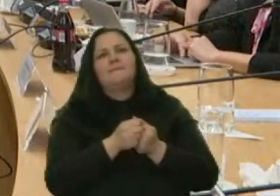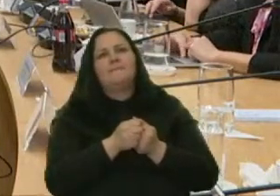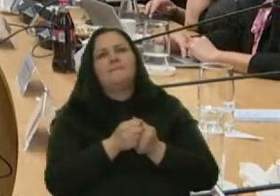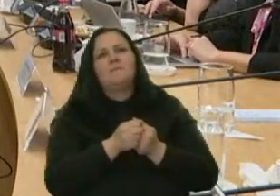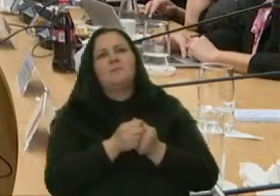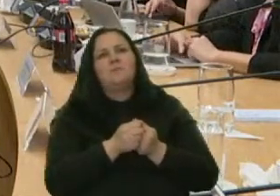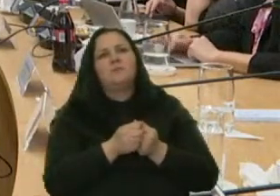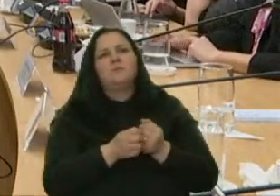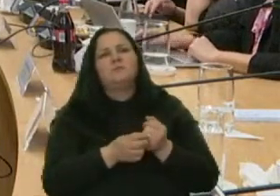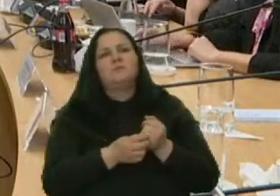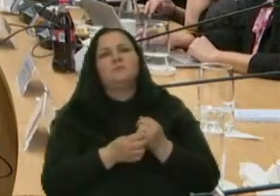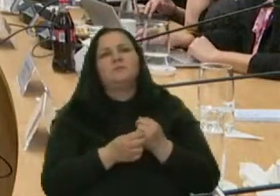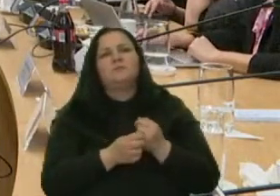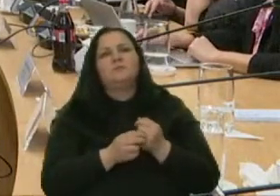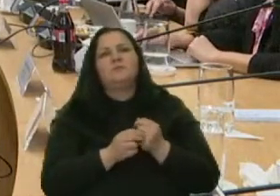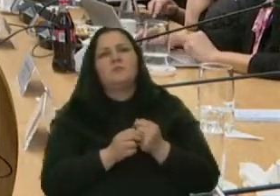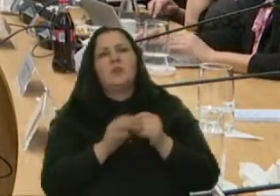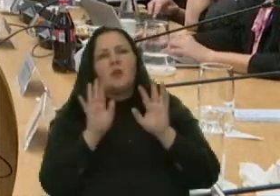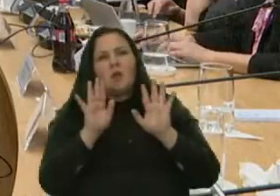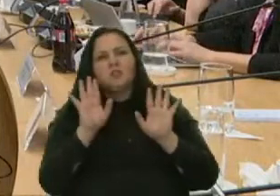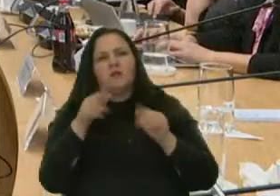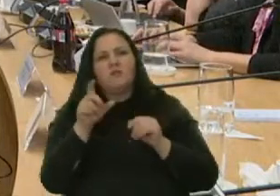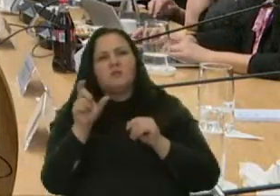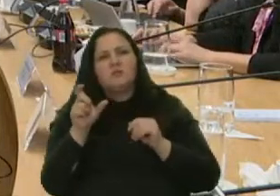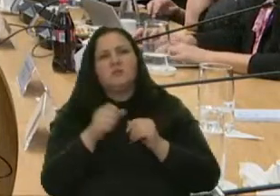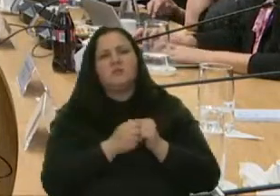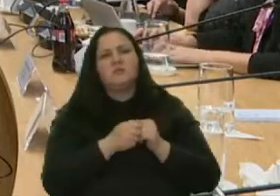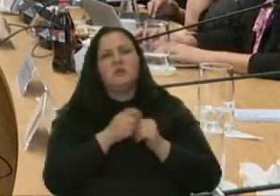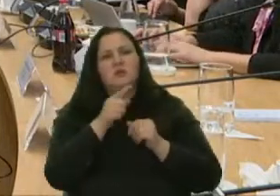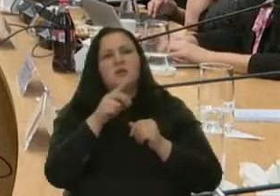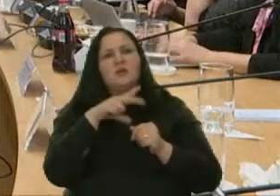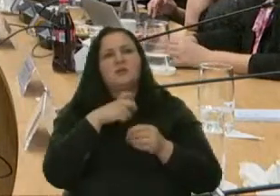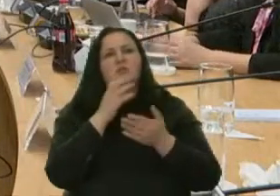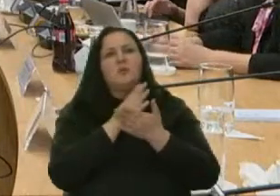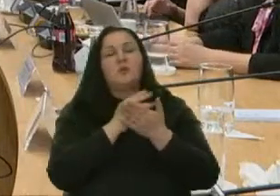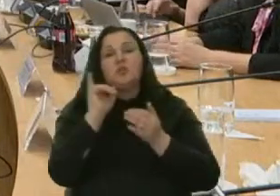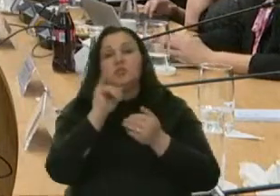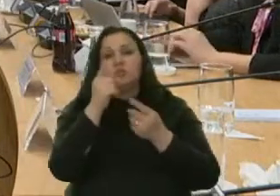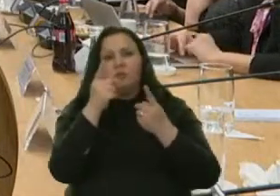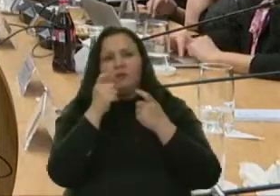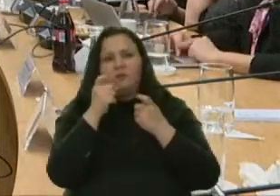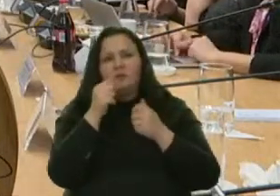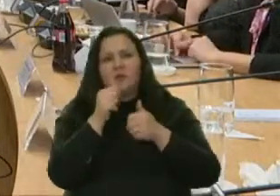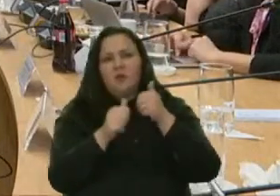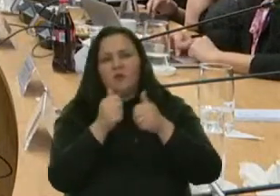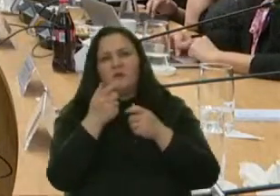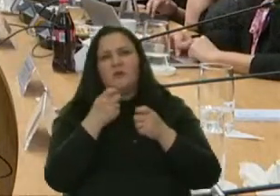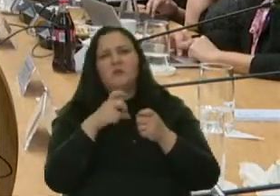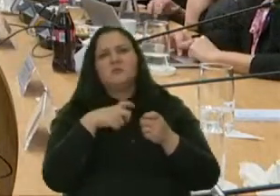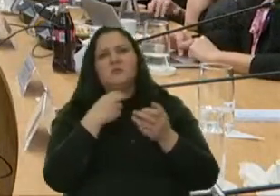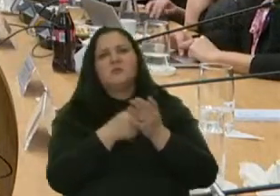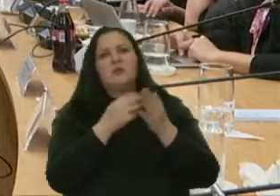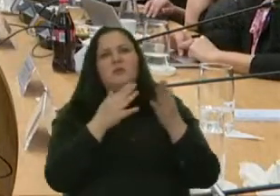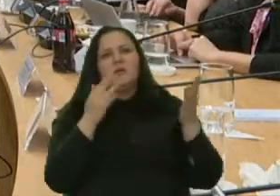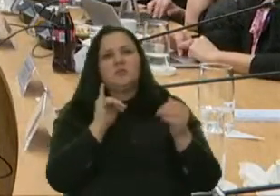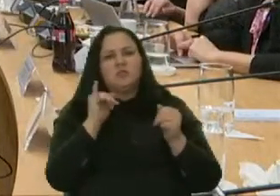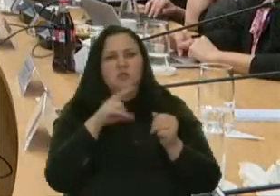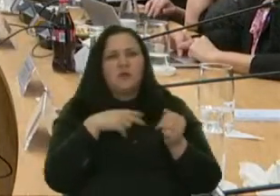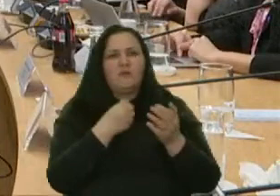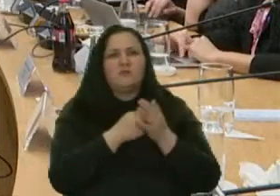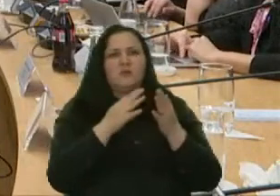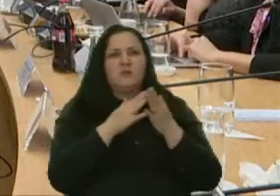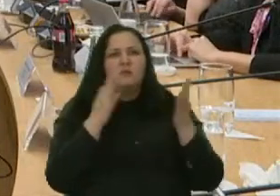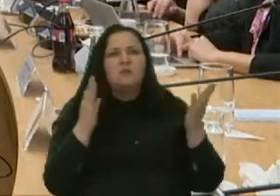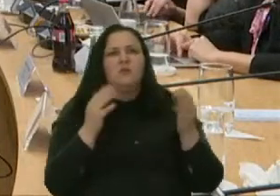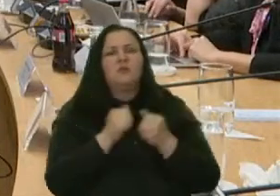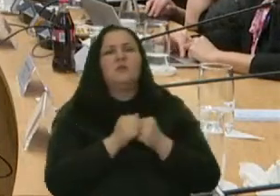doamna Loredana te rog nu așa a fost situația când mi ați spus voi că avem o problemă că ăia care vin vin pe salarii mai mici ăia care sunt pe salarii mai mari am avut asta Nu